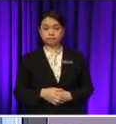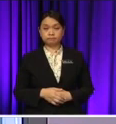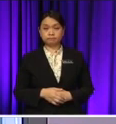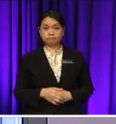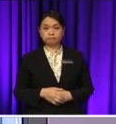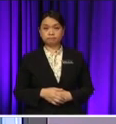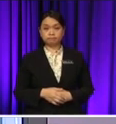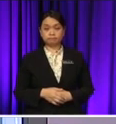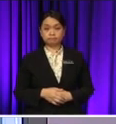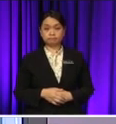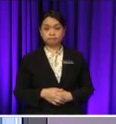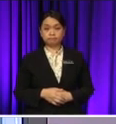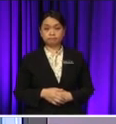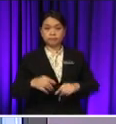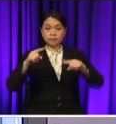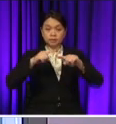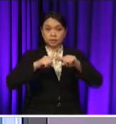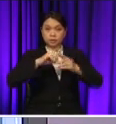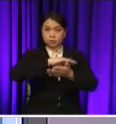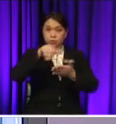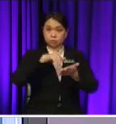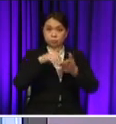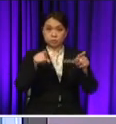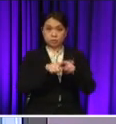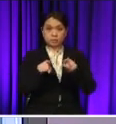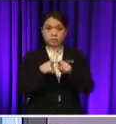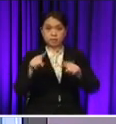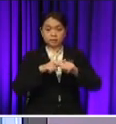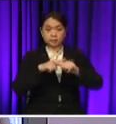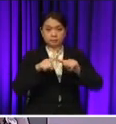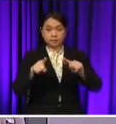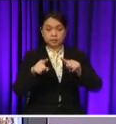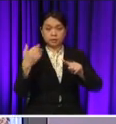tapi biasanya di sini ah